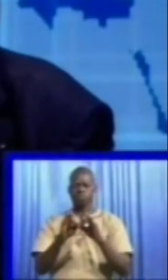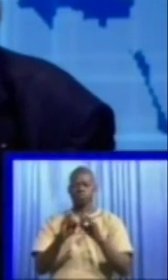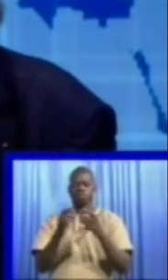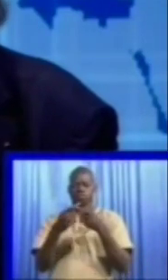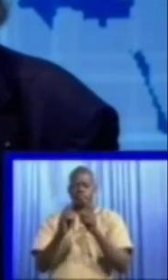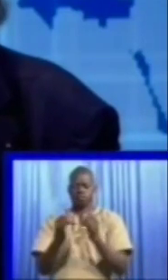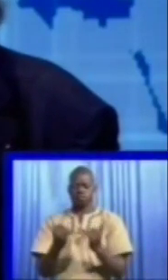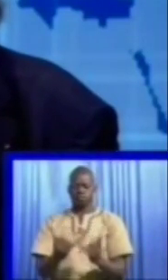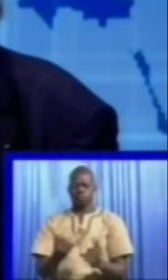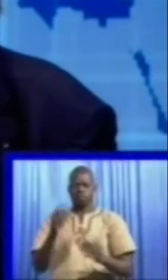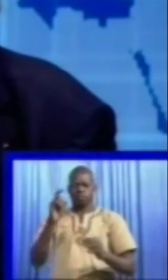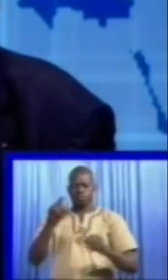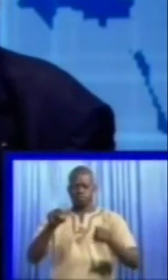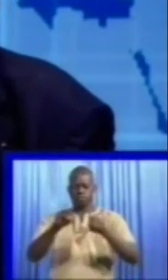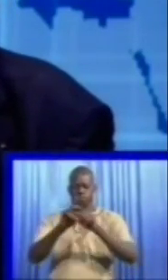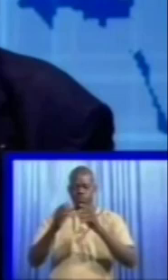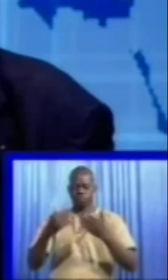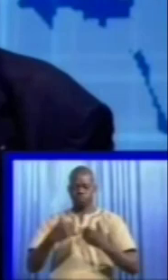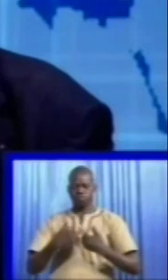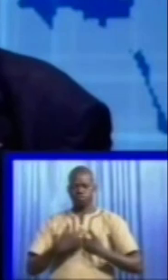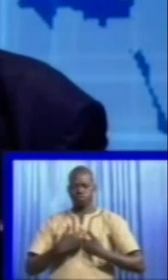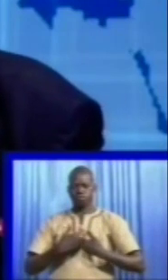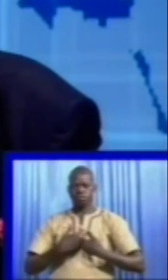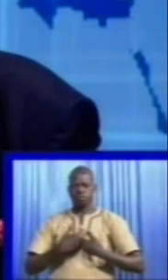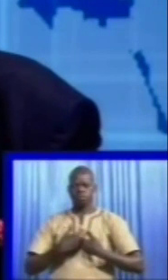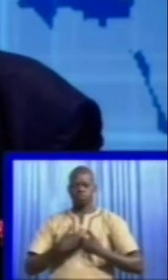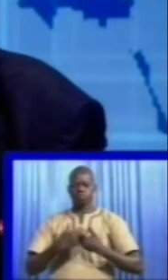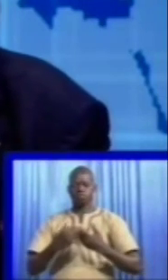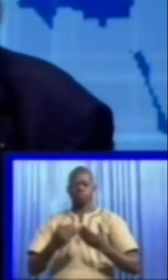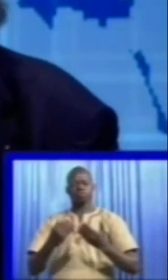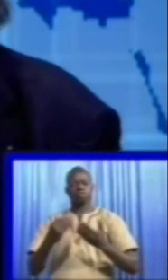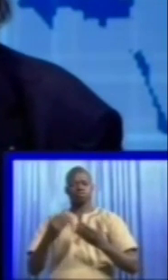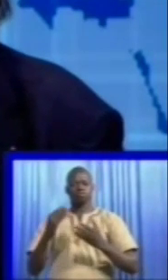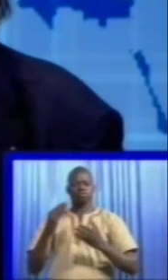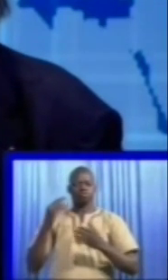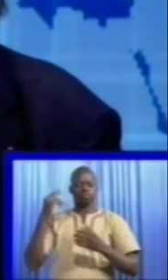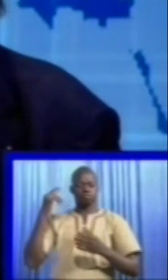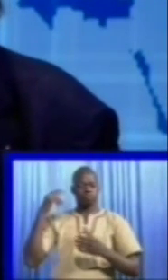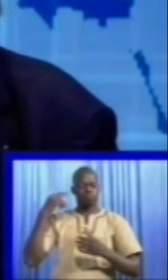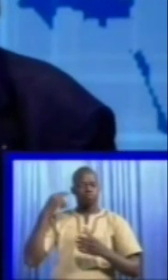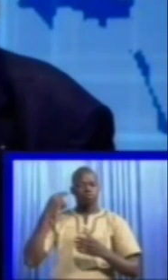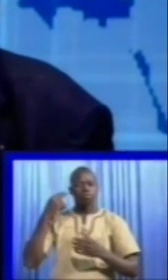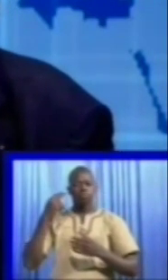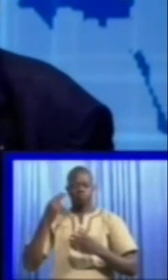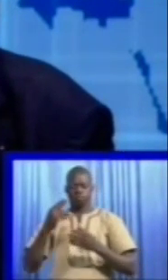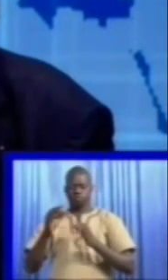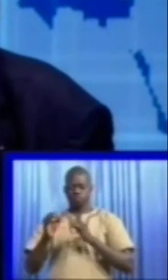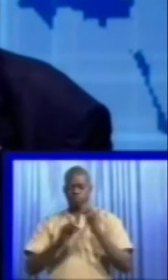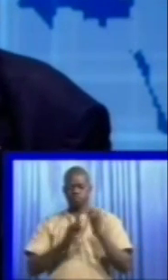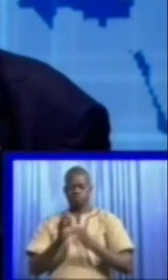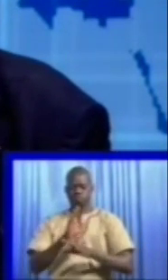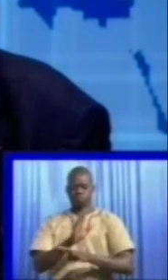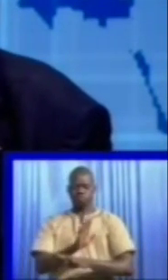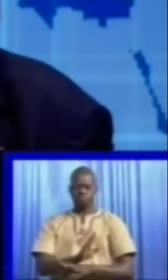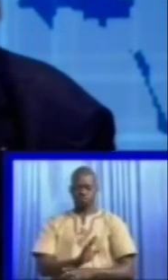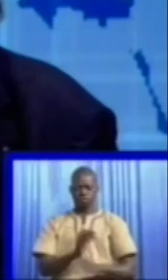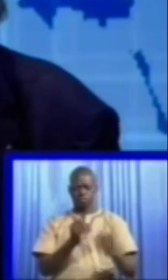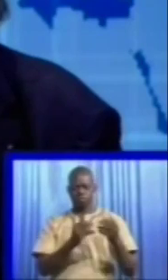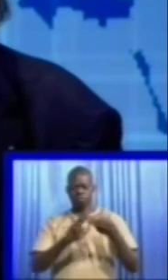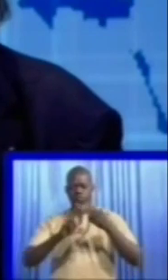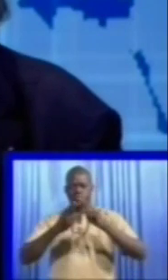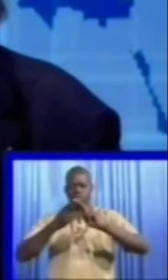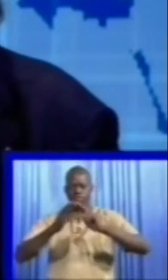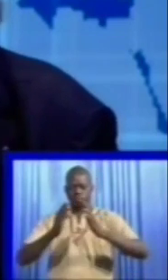Maintenant, il faut aussi que nous ayons une autocritique. Et j'expliquerai cet après-midi devant mes confrères